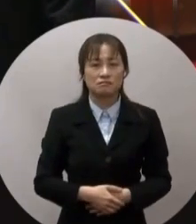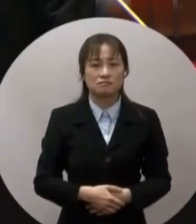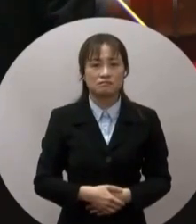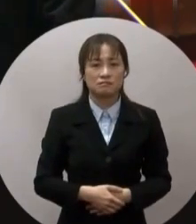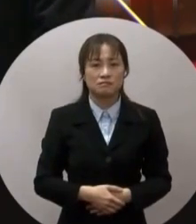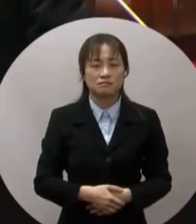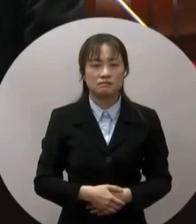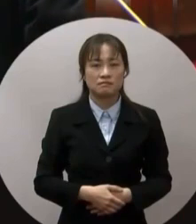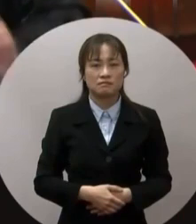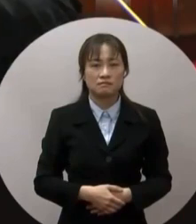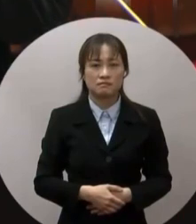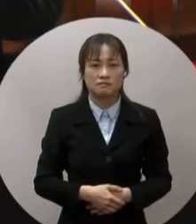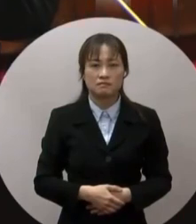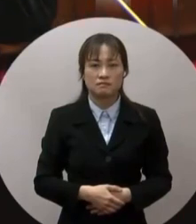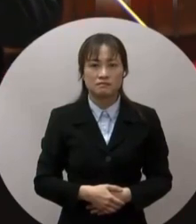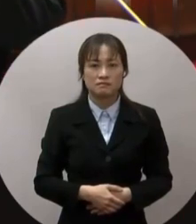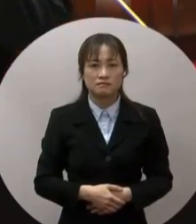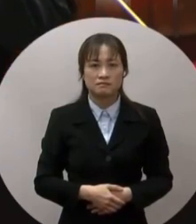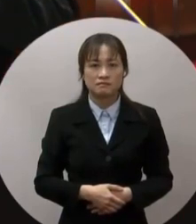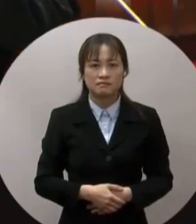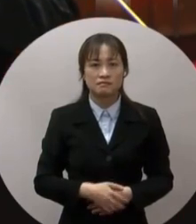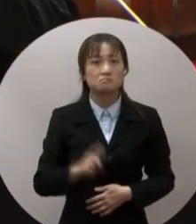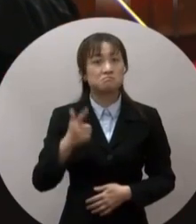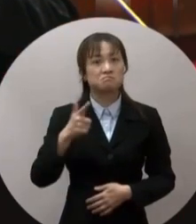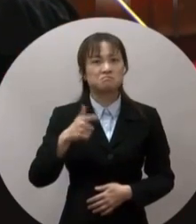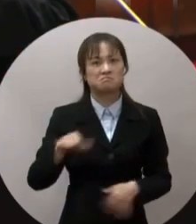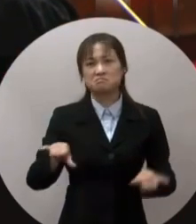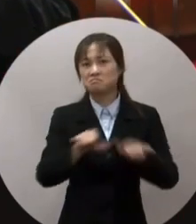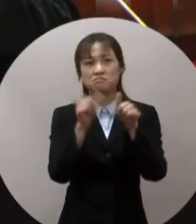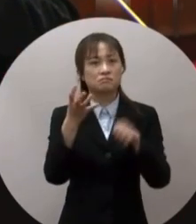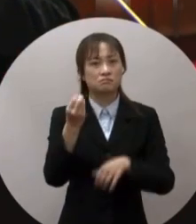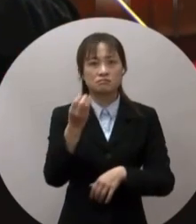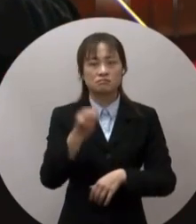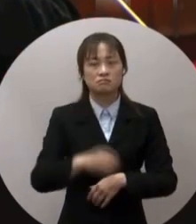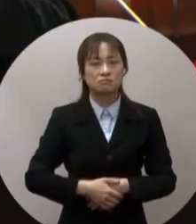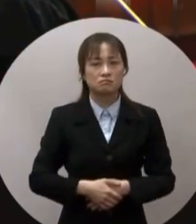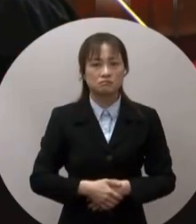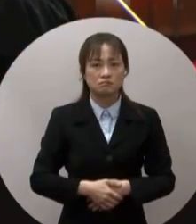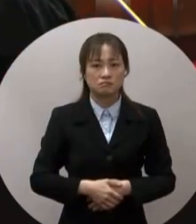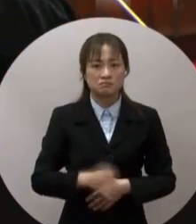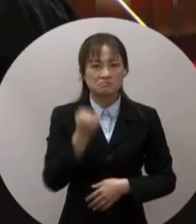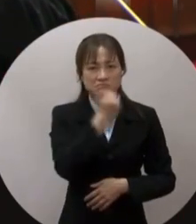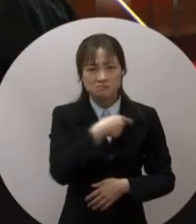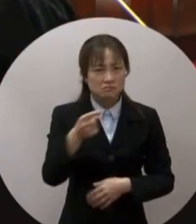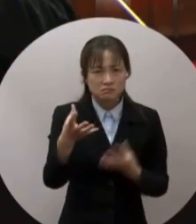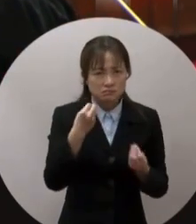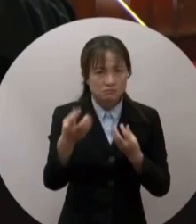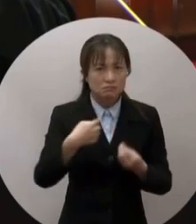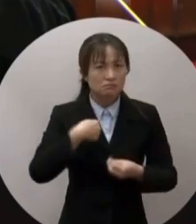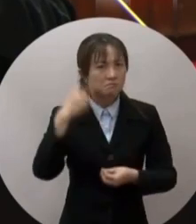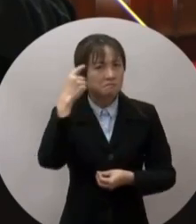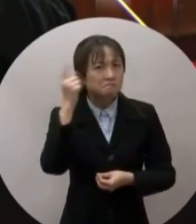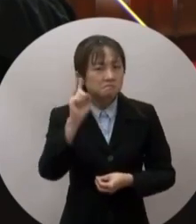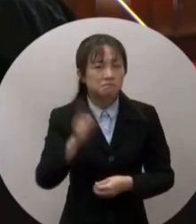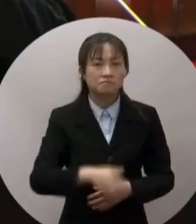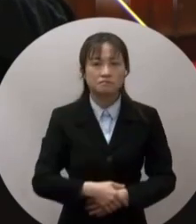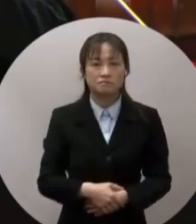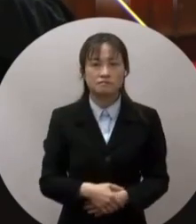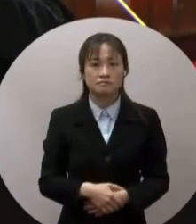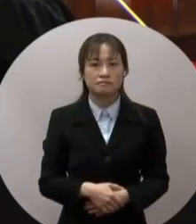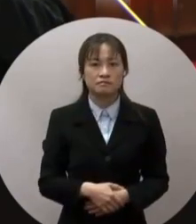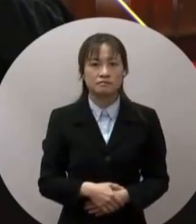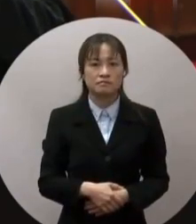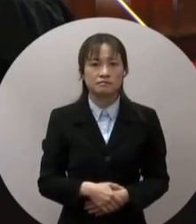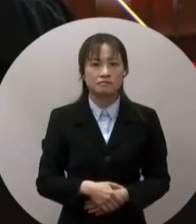你兩個剛才要矛盾沒有矛盾沒有矛盾實在沒有矛盾可能妳還沒有了解情形二十